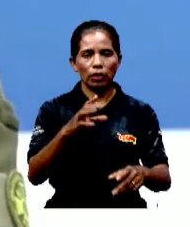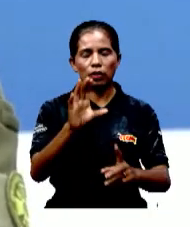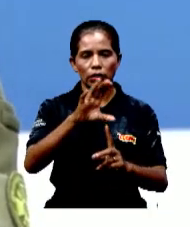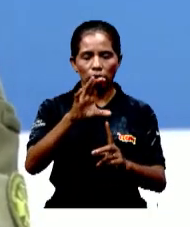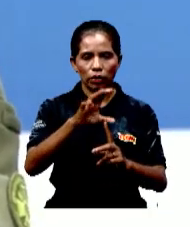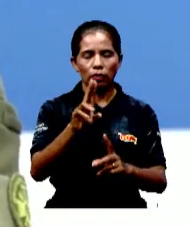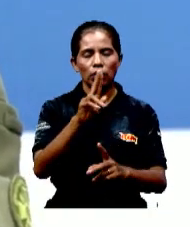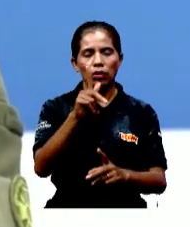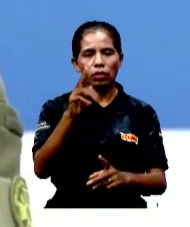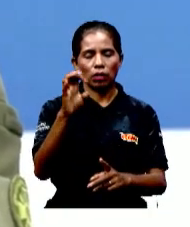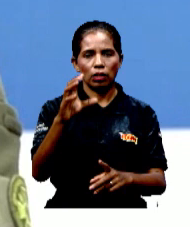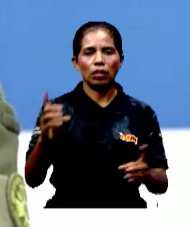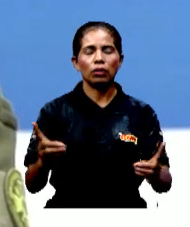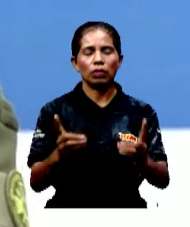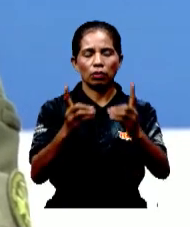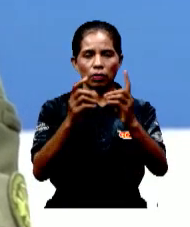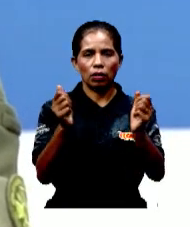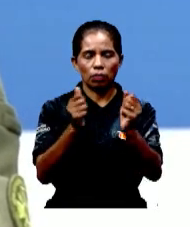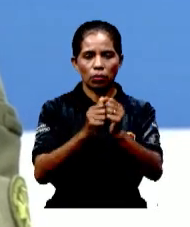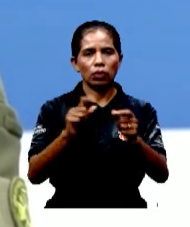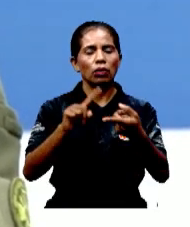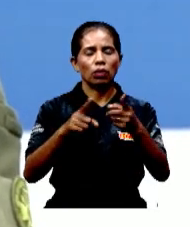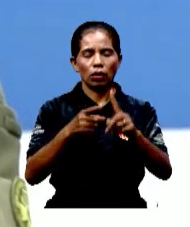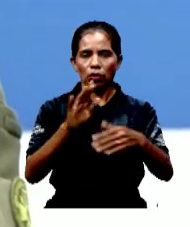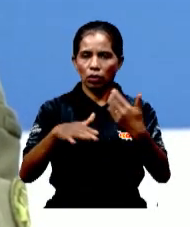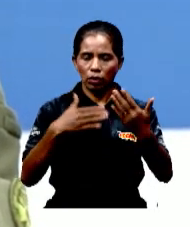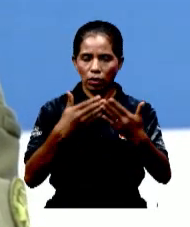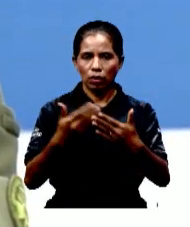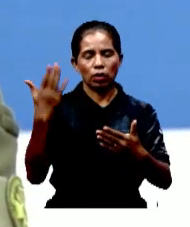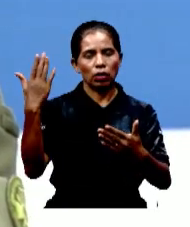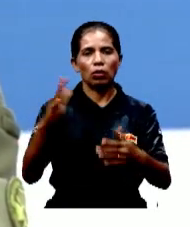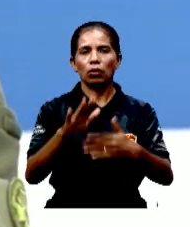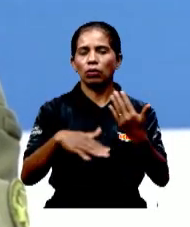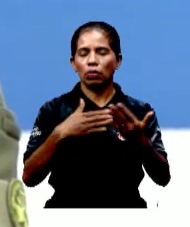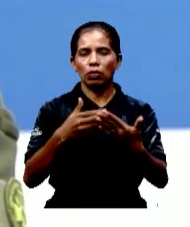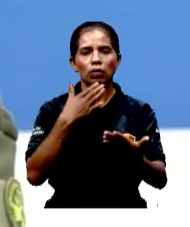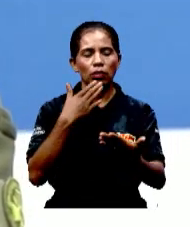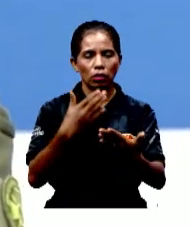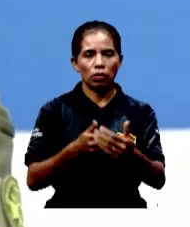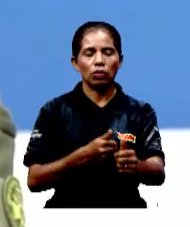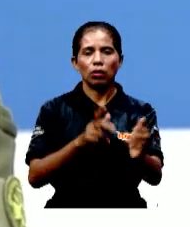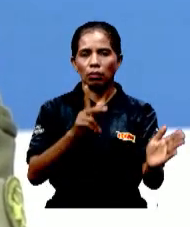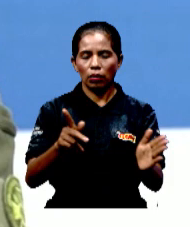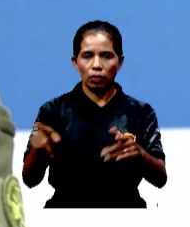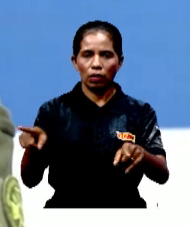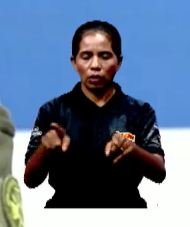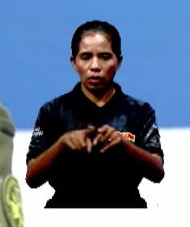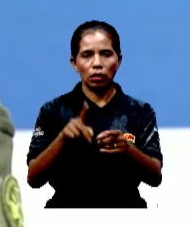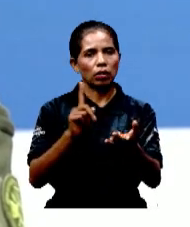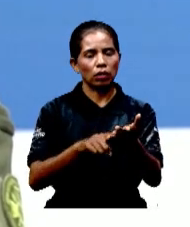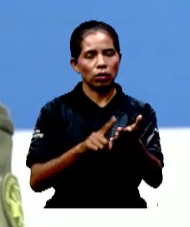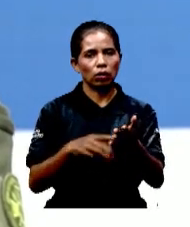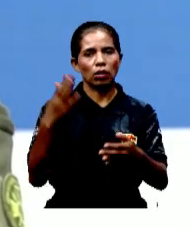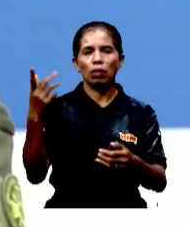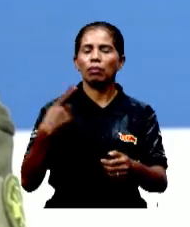сефи Украни Хасору Малу Бебе, хуни омологу сира и ха парте уесте, но буа тоту хоту, ла хатуир плану, ханесан дискутион хо